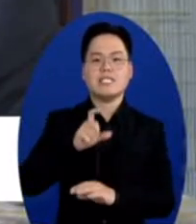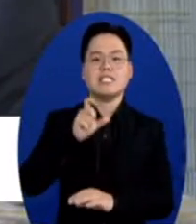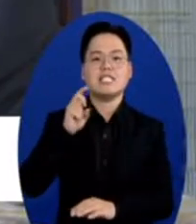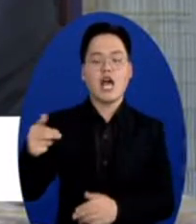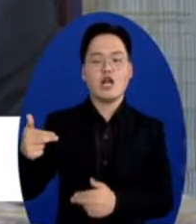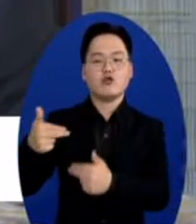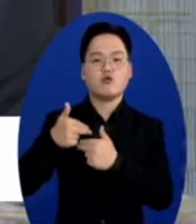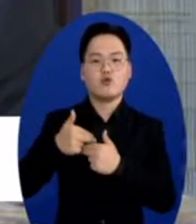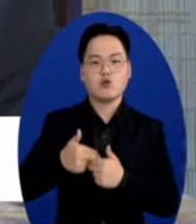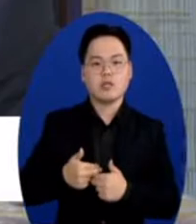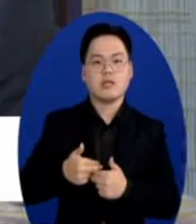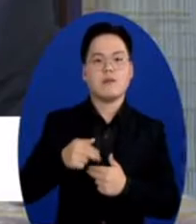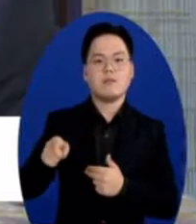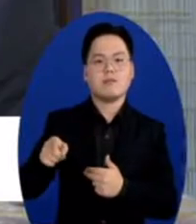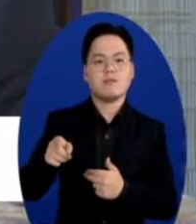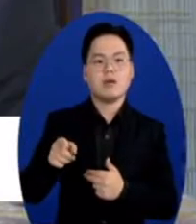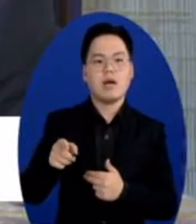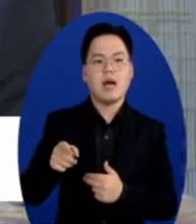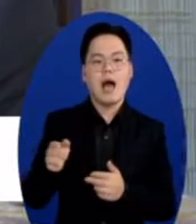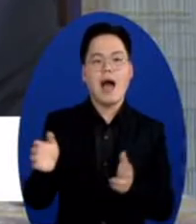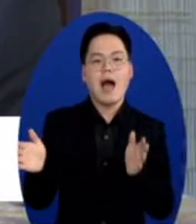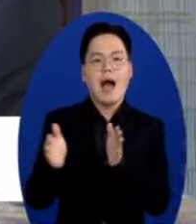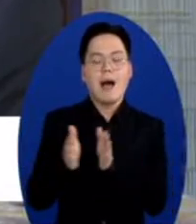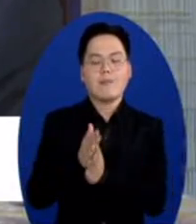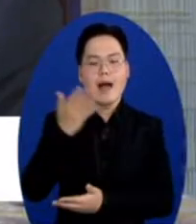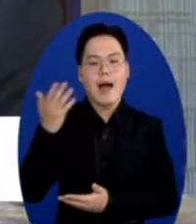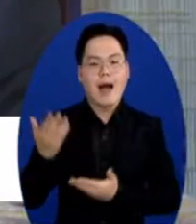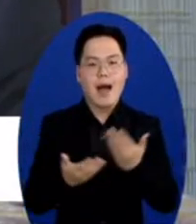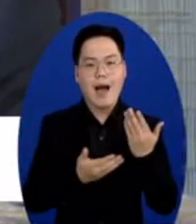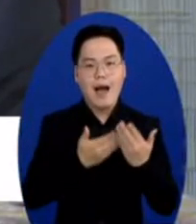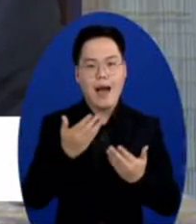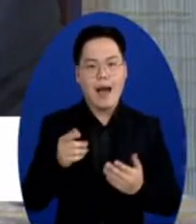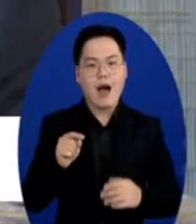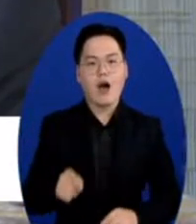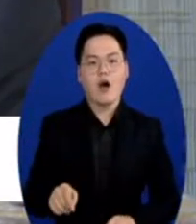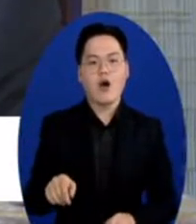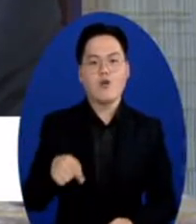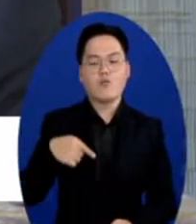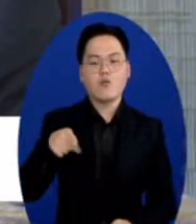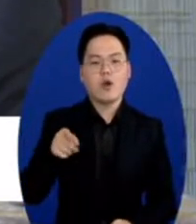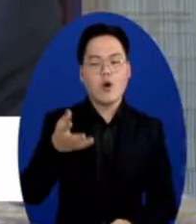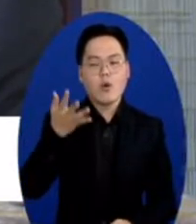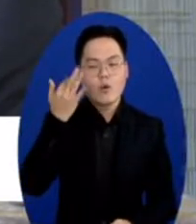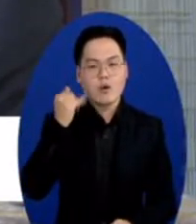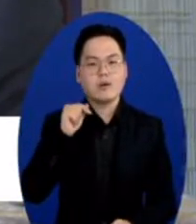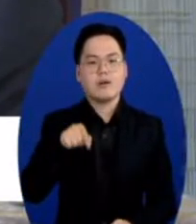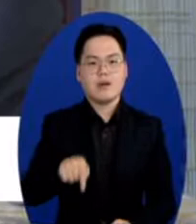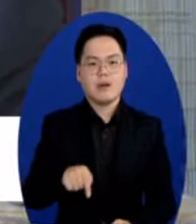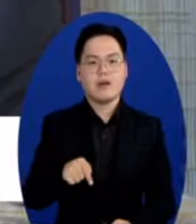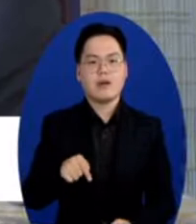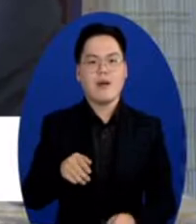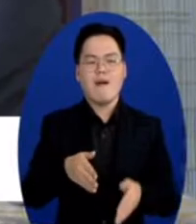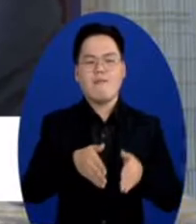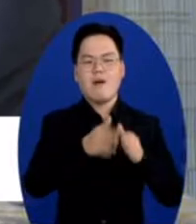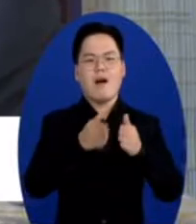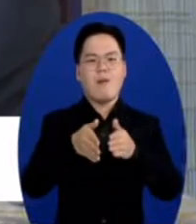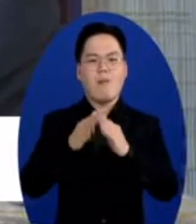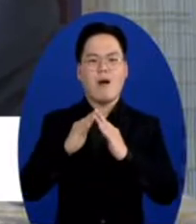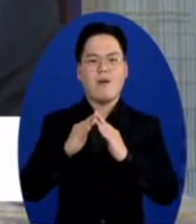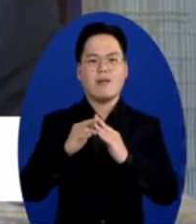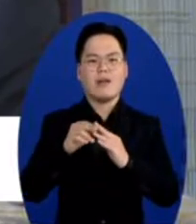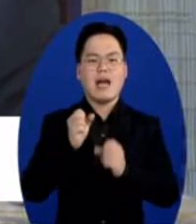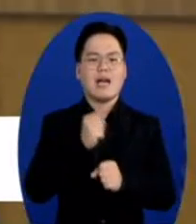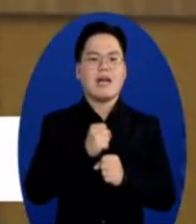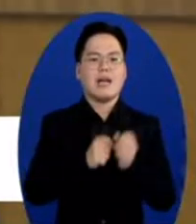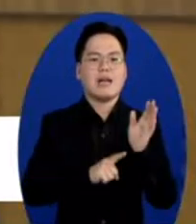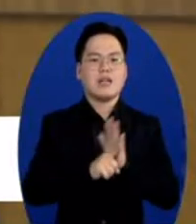гээд бусад их хөсөрүүдийг бас хамтарч хайж хамгийн гол нь ойрын хугацаанд энэ зохицуулбарыг ажилуулад эхэлчих